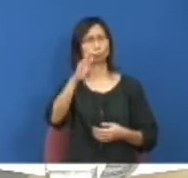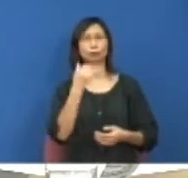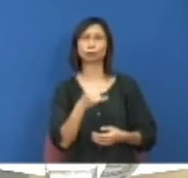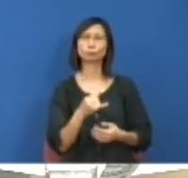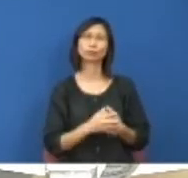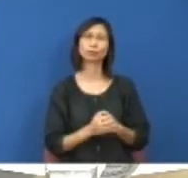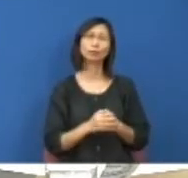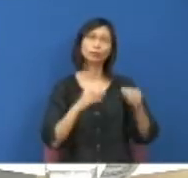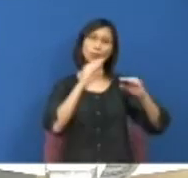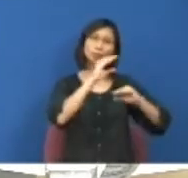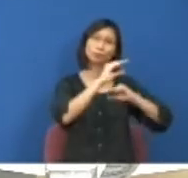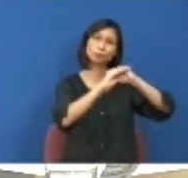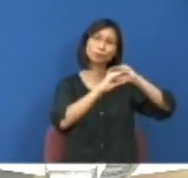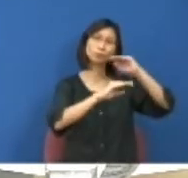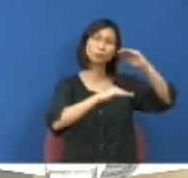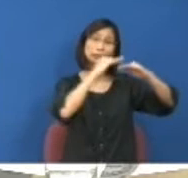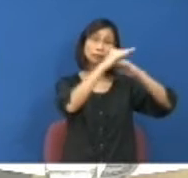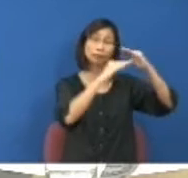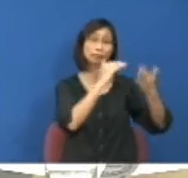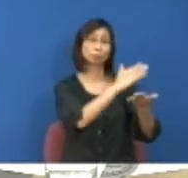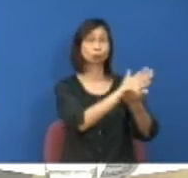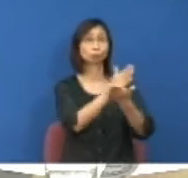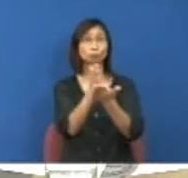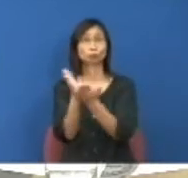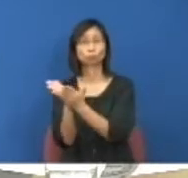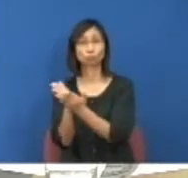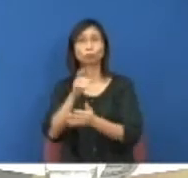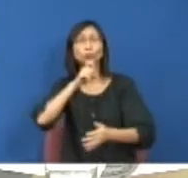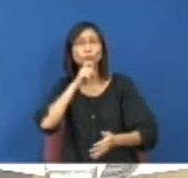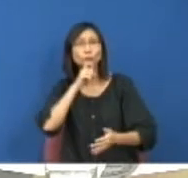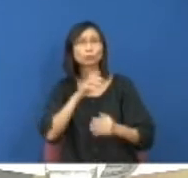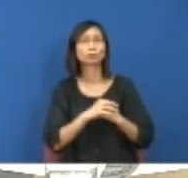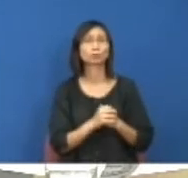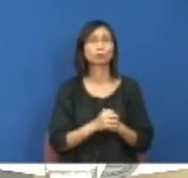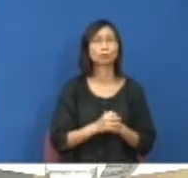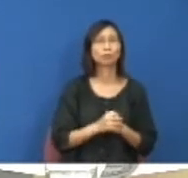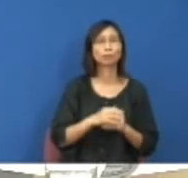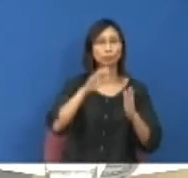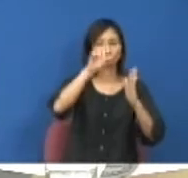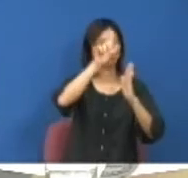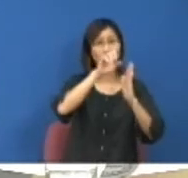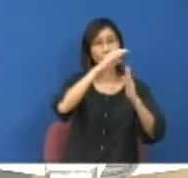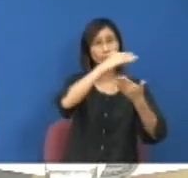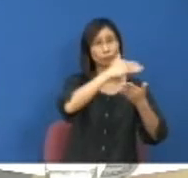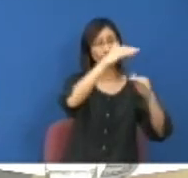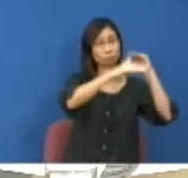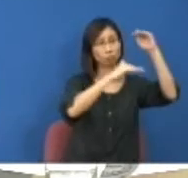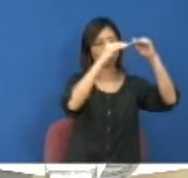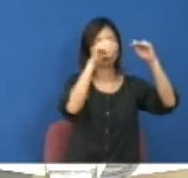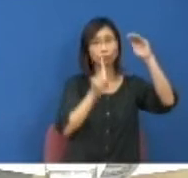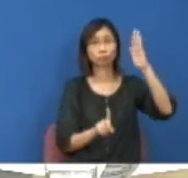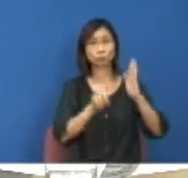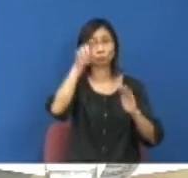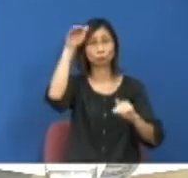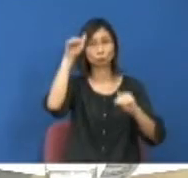階級社會都有會有小販呢樣嘢。問題就係喺唔同嘅社會制度裏邊，佢嘅地位係唔同，而佢隨